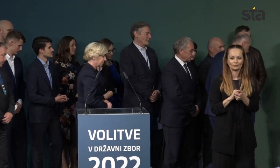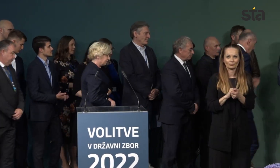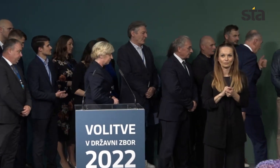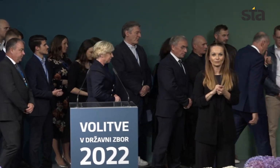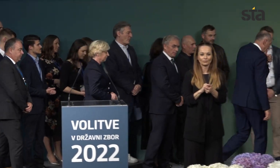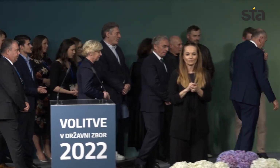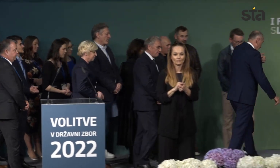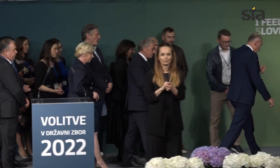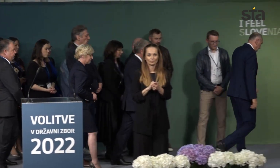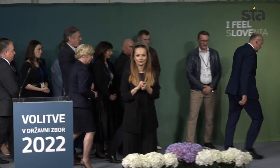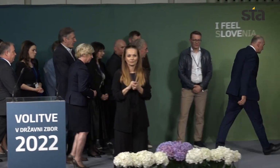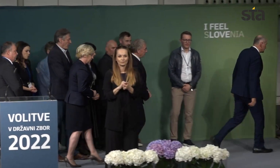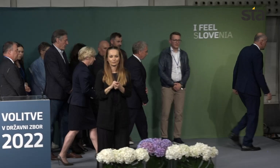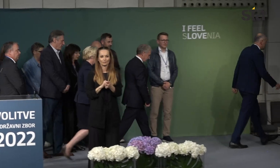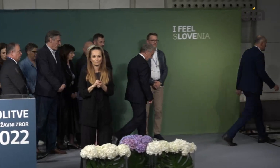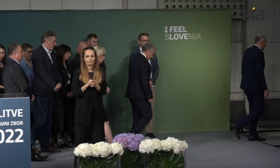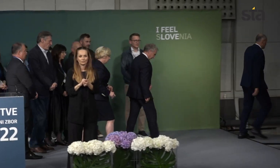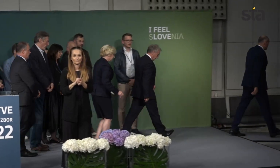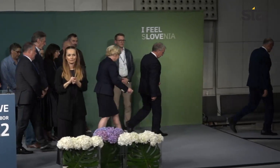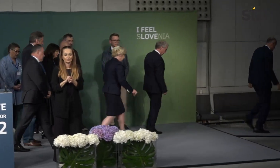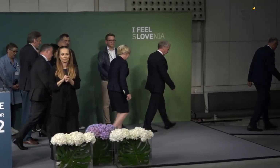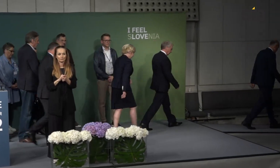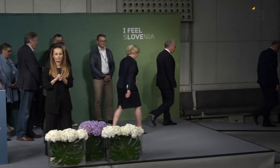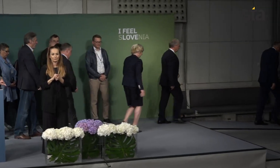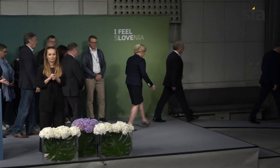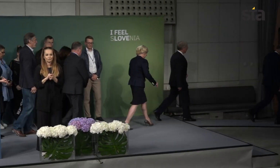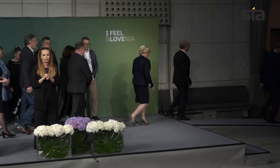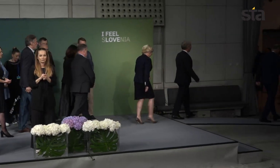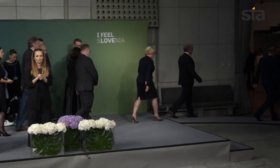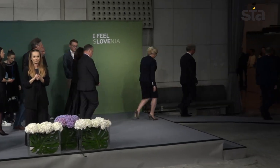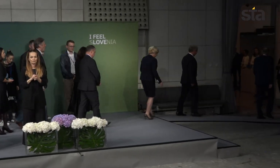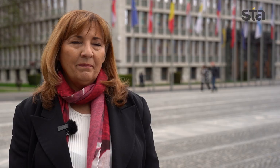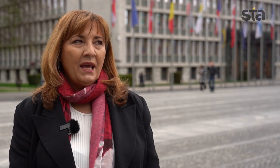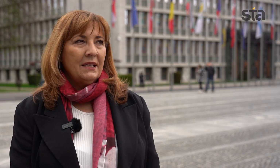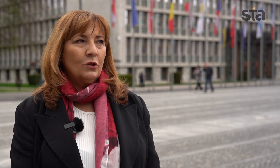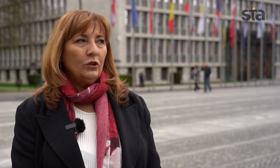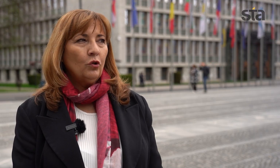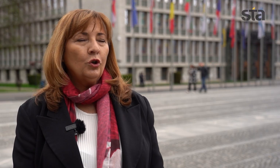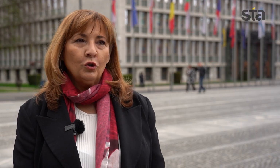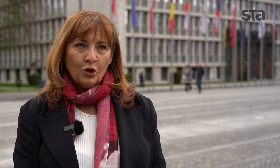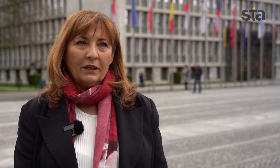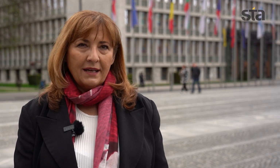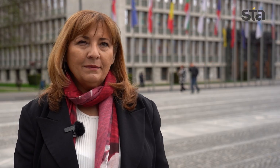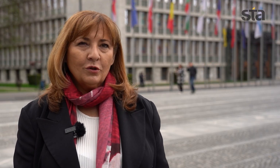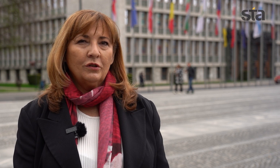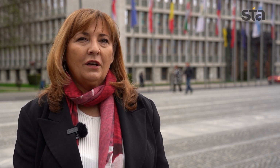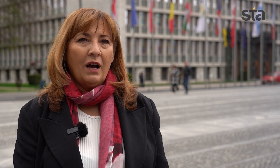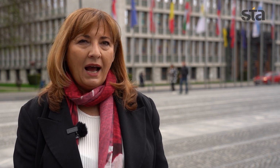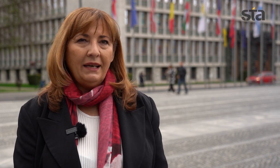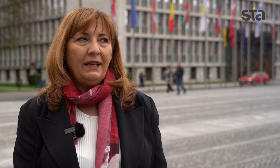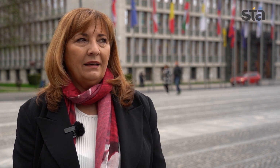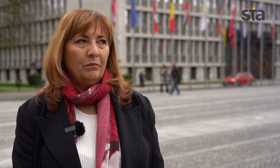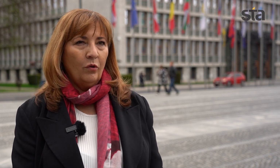nezadovoljnih ljudi, ki so pomembni v tem političnem polu, ki zahtevajo tudi spremembe. Zato je to ključno, kaj se bo